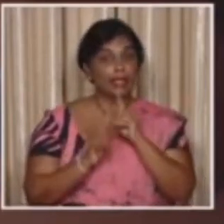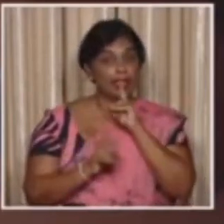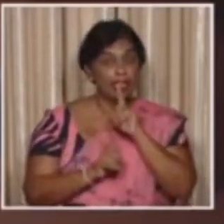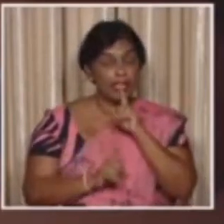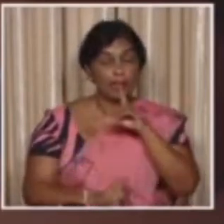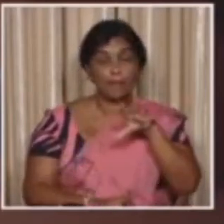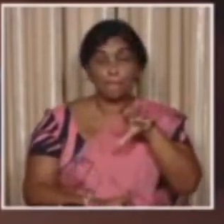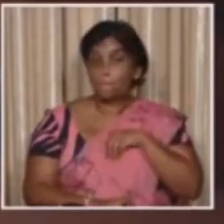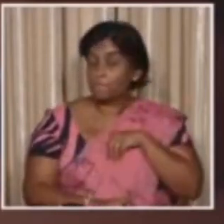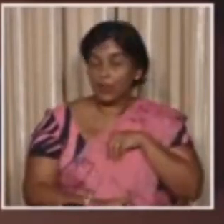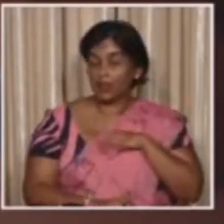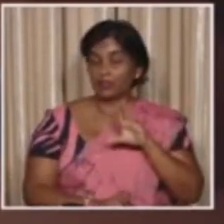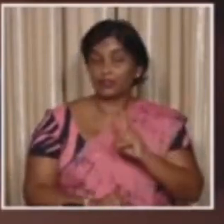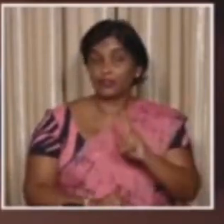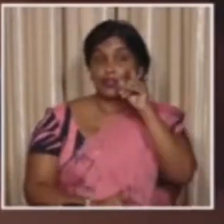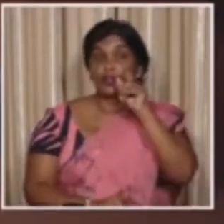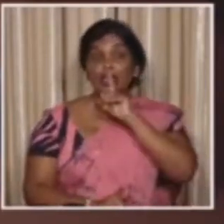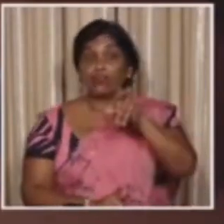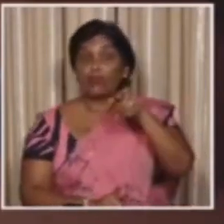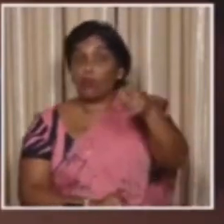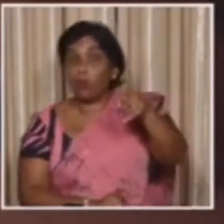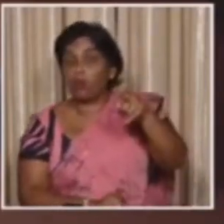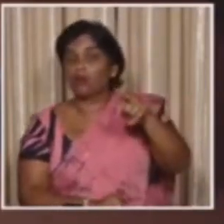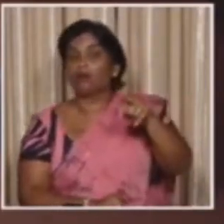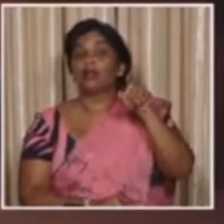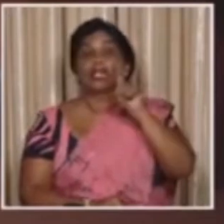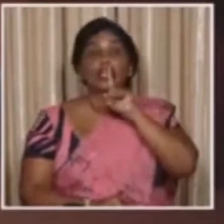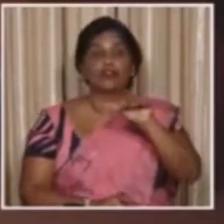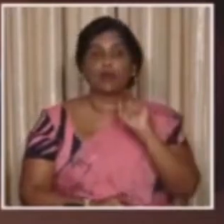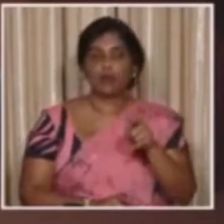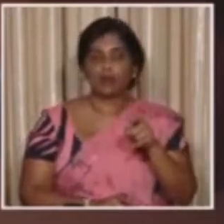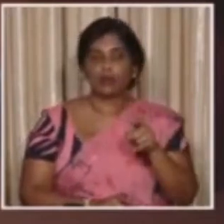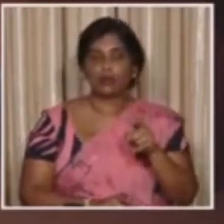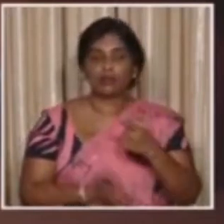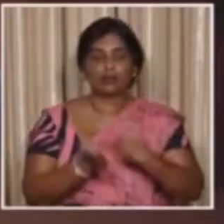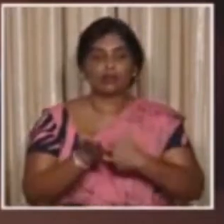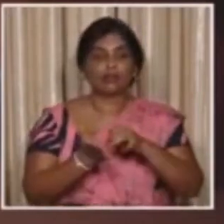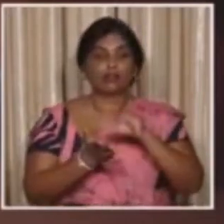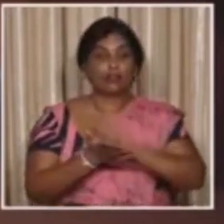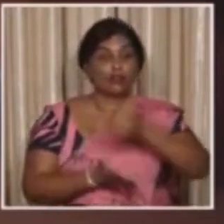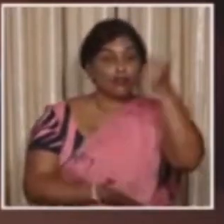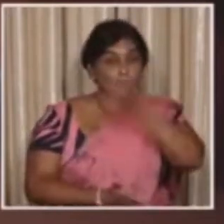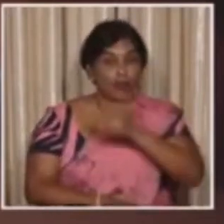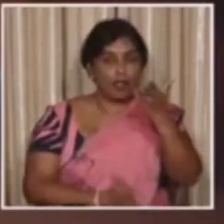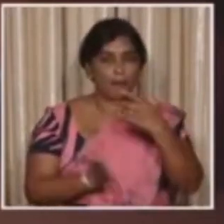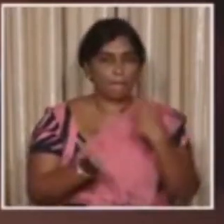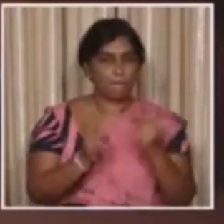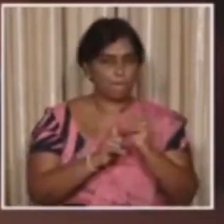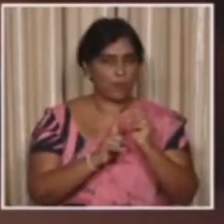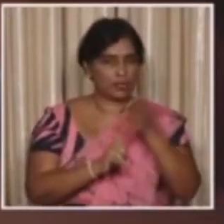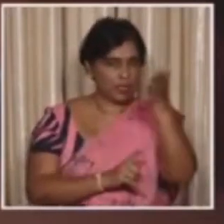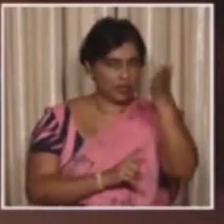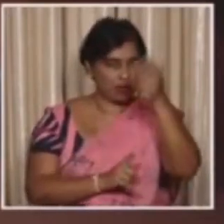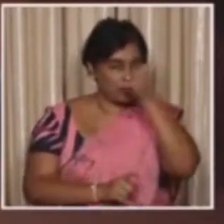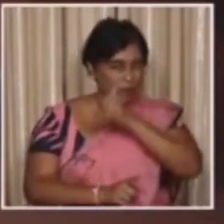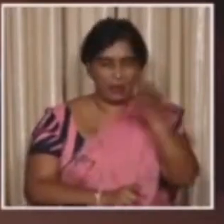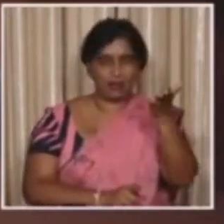විශ්වාස කරන්න කලින් කියපු කෙනා හොයලා බලන්න කියලා කියපු කෙනා කවුද ලියාපදිංචි කප්පංකාරේ ප්‍රසන්න රතනුග කියන්නේ